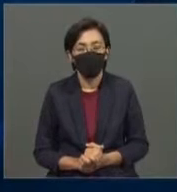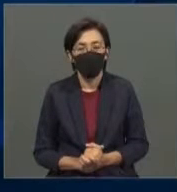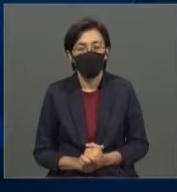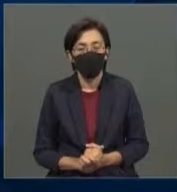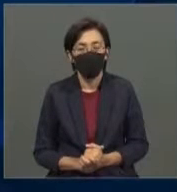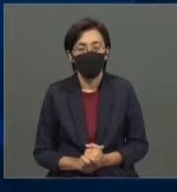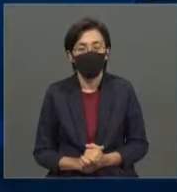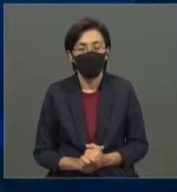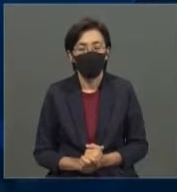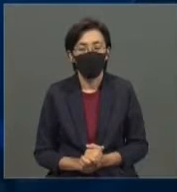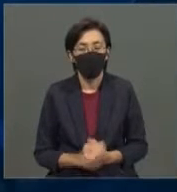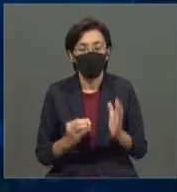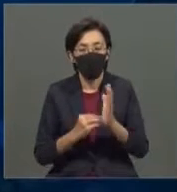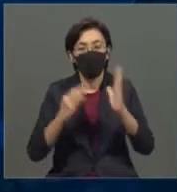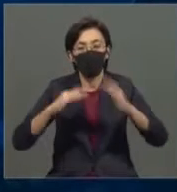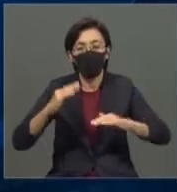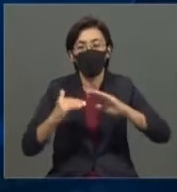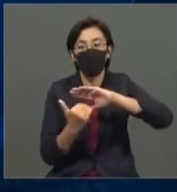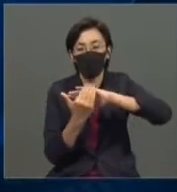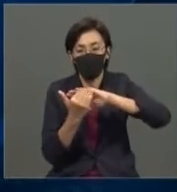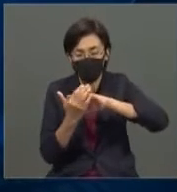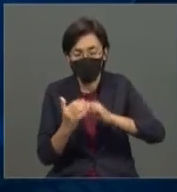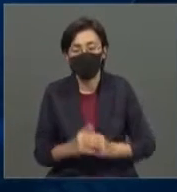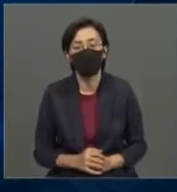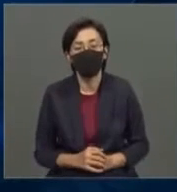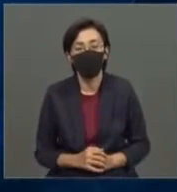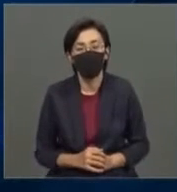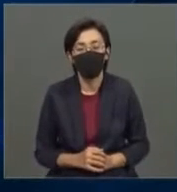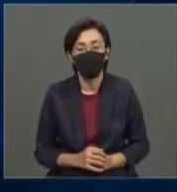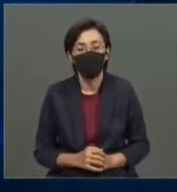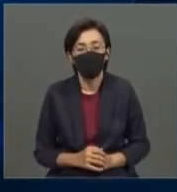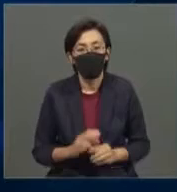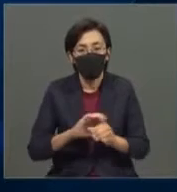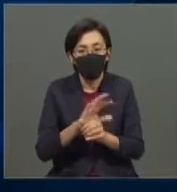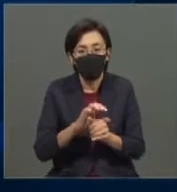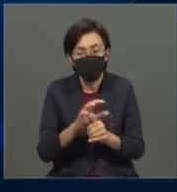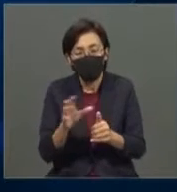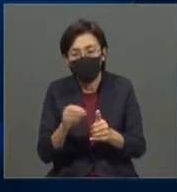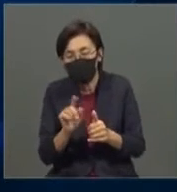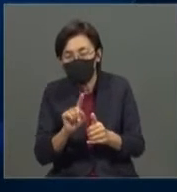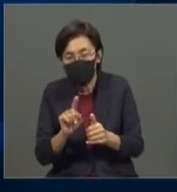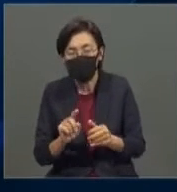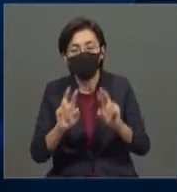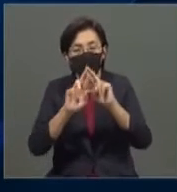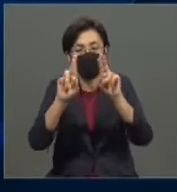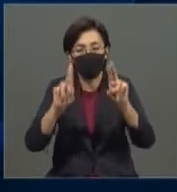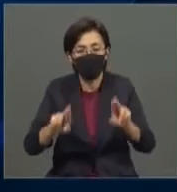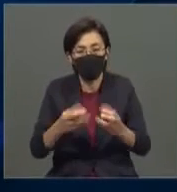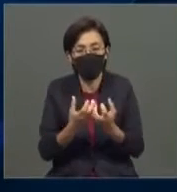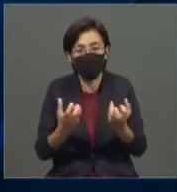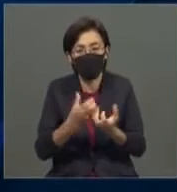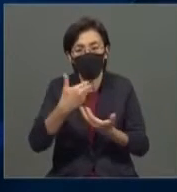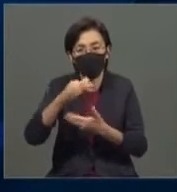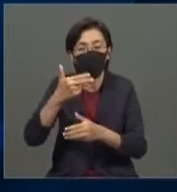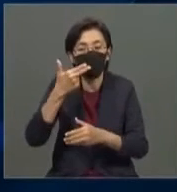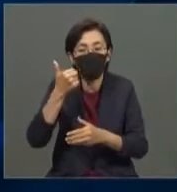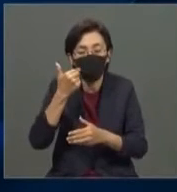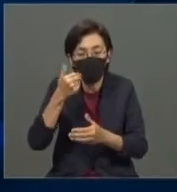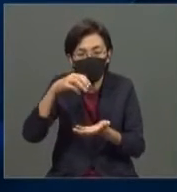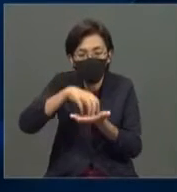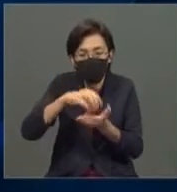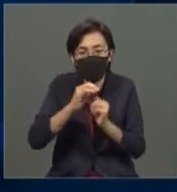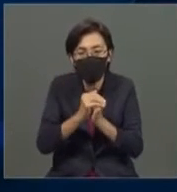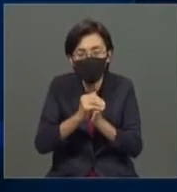กรุงธนเหนือที่ธนบุรีนะครับก็จะเพิ่มที่ร้านผลิตขายส่งขนมกุ้ยช่